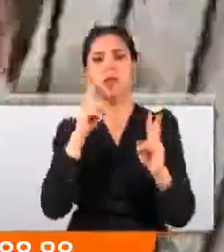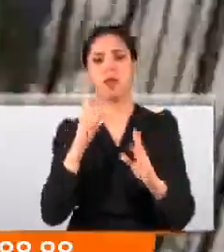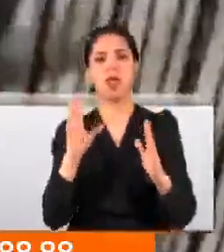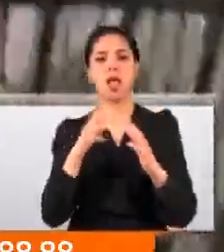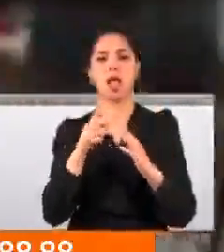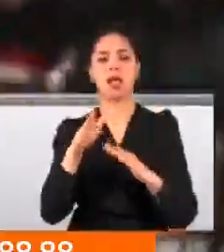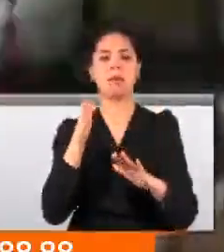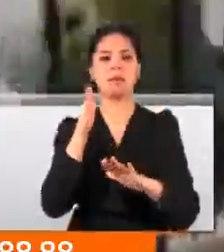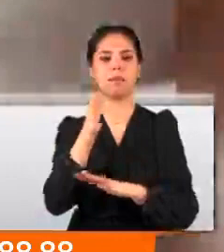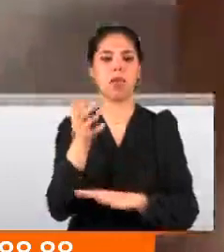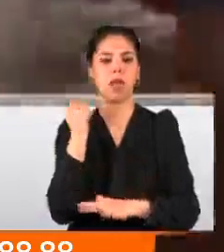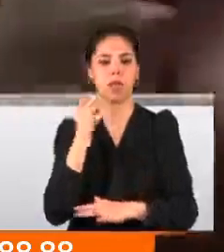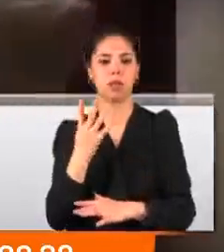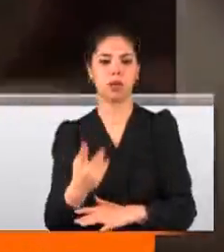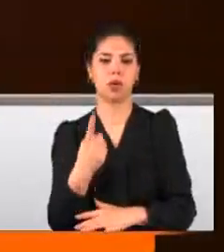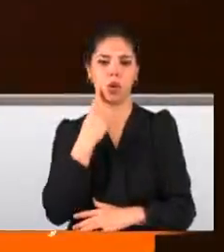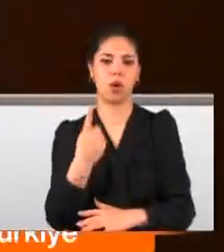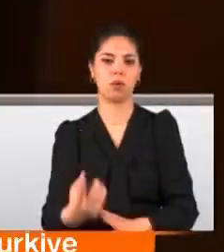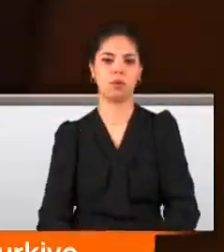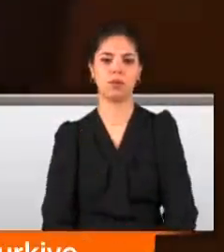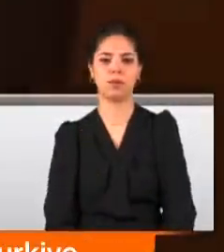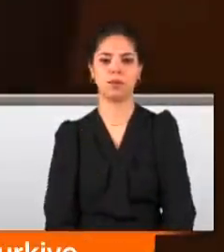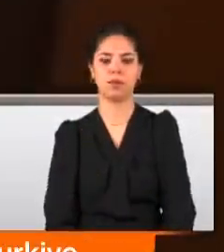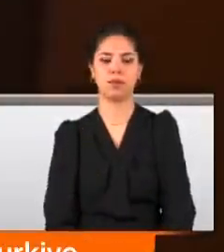ekipler tarafından alınabildi. Korkmuş mu?